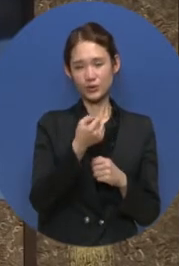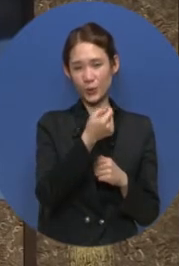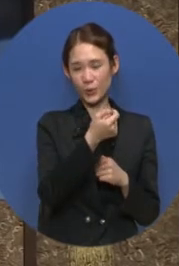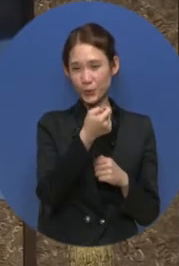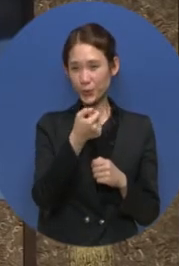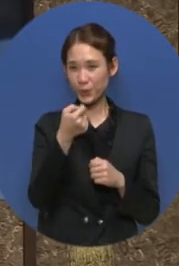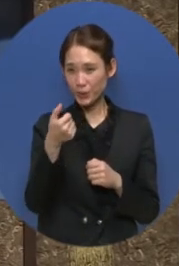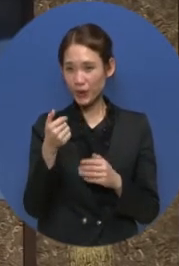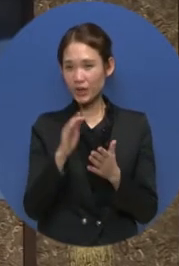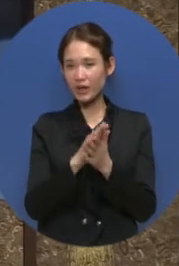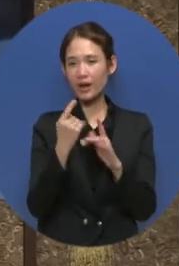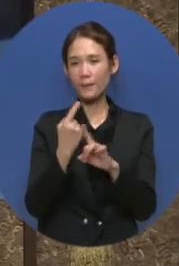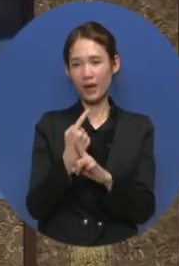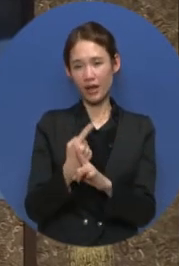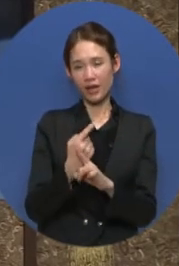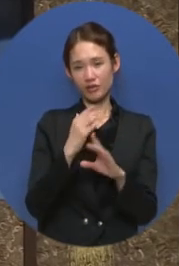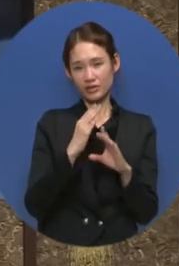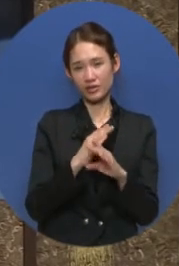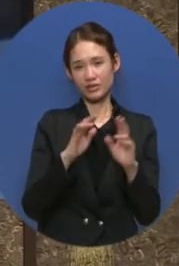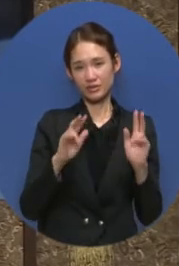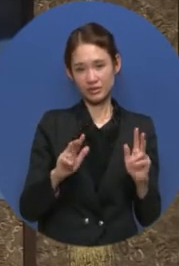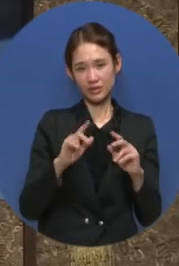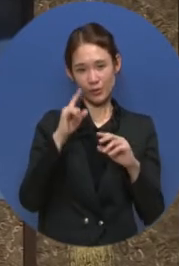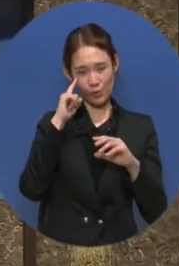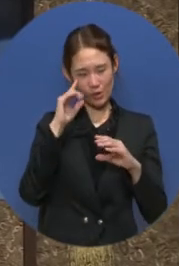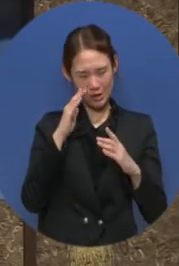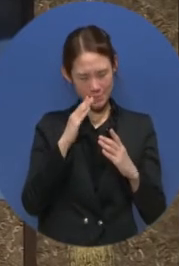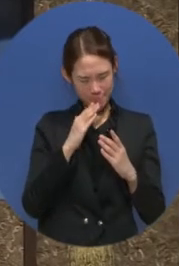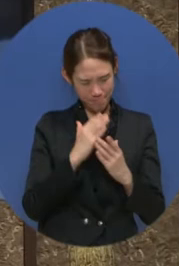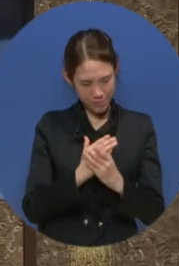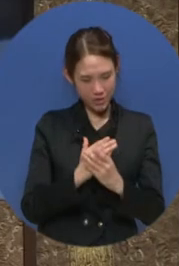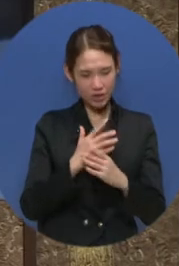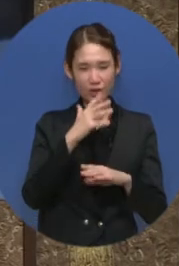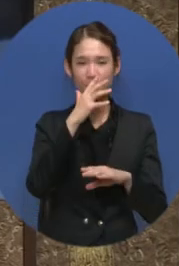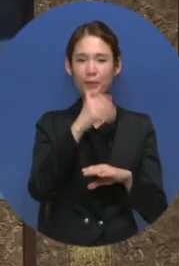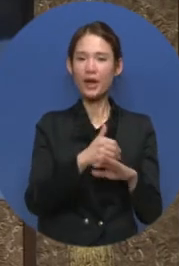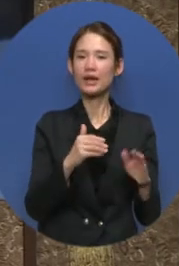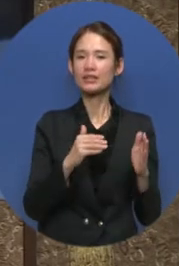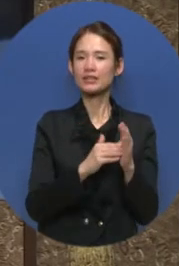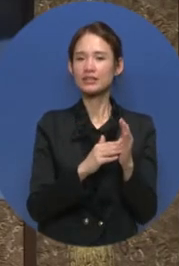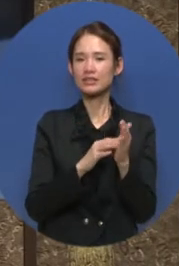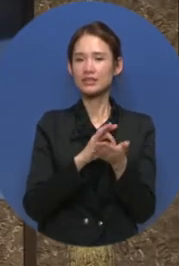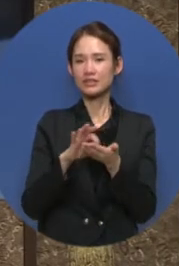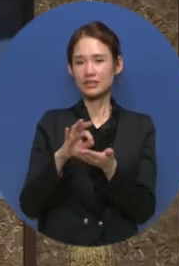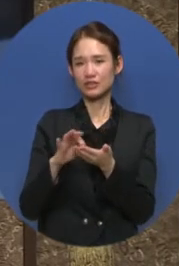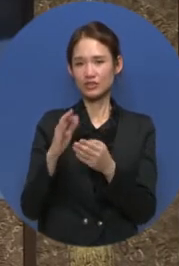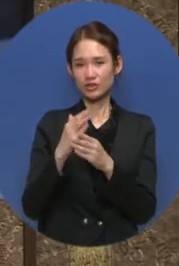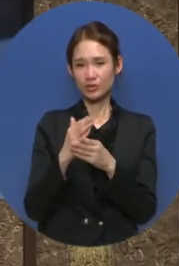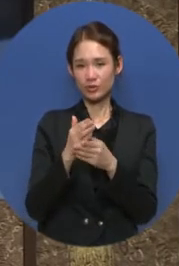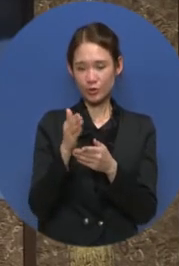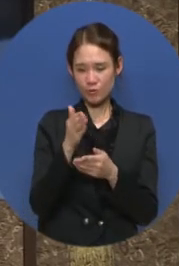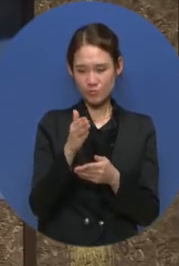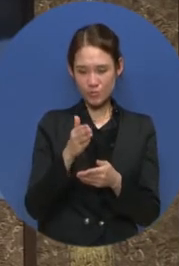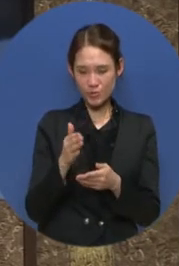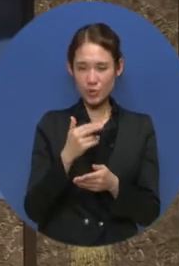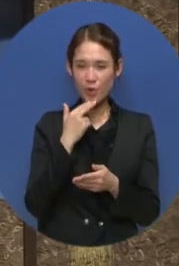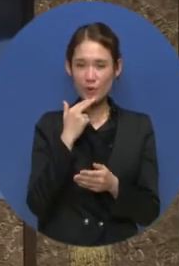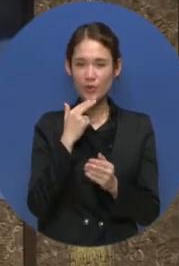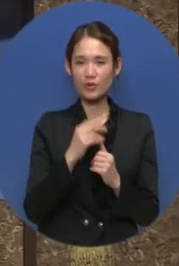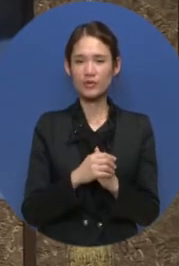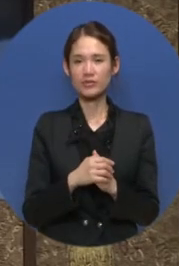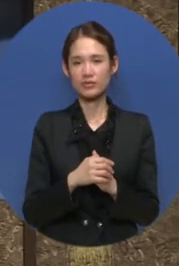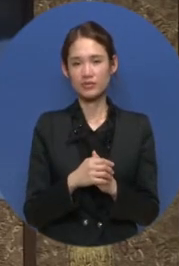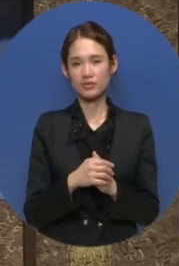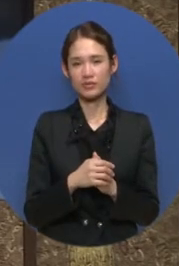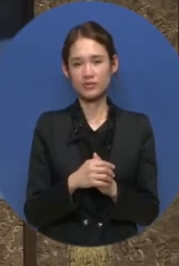이렇게 개선을 하다가 지금은 거의 완벽하게 예. 끝까지 막 중간에 흐물흐물하지